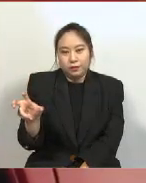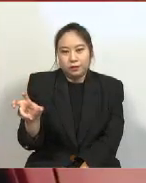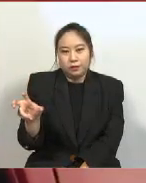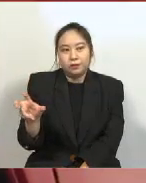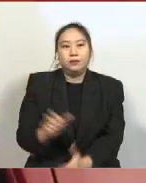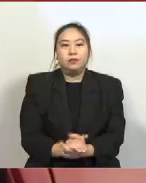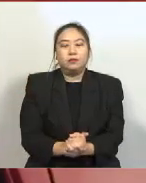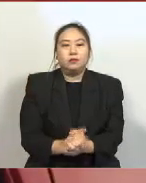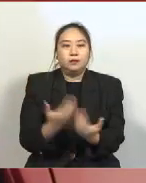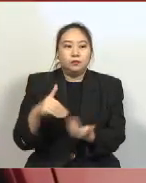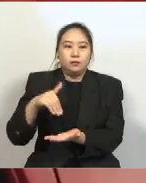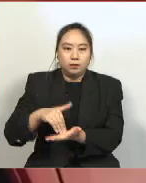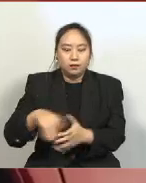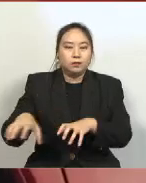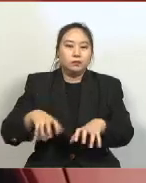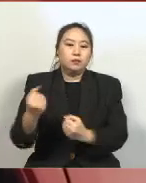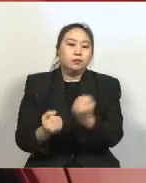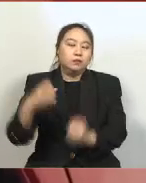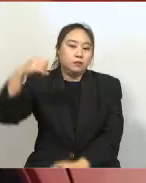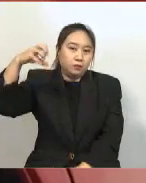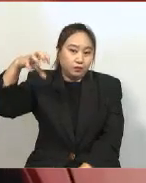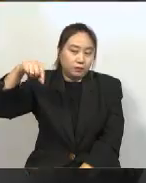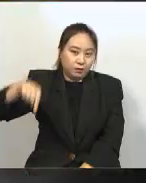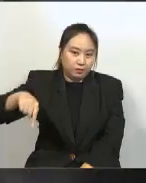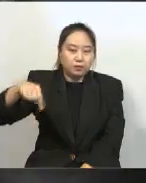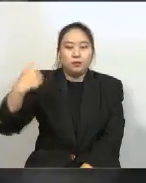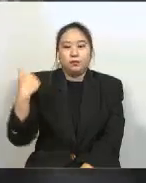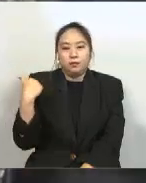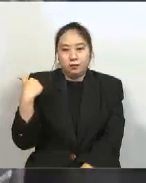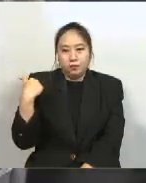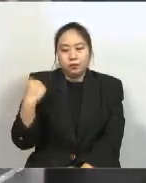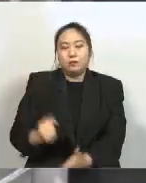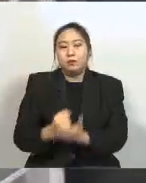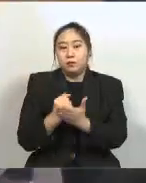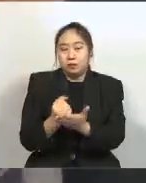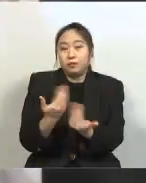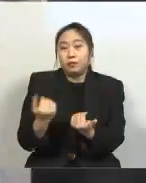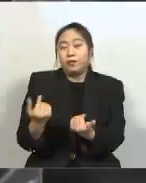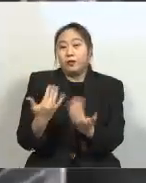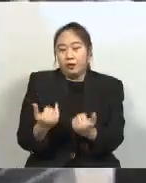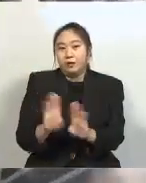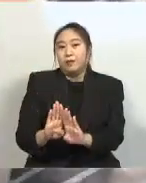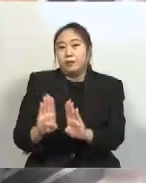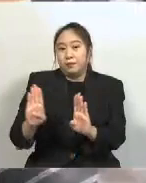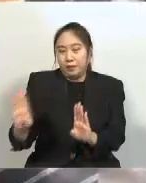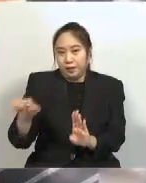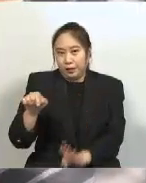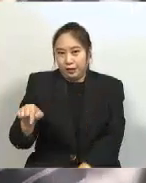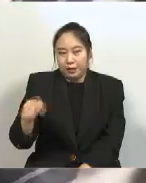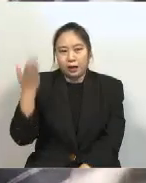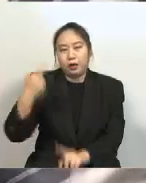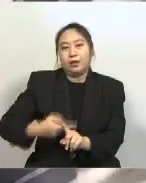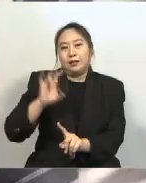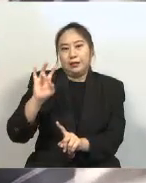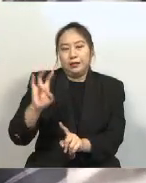ชั่นซึ่งเป็นศูนย์จัดแสดงรถยนต์ไฟฟ้าแห่งอนาคตที่เพิ่งจะเปิดอย่างเป็นทางการไปเมื่อเดือนกรกฎาคมที่